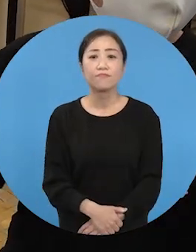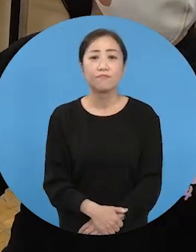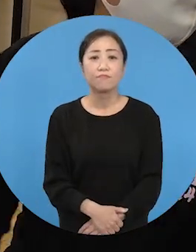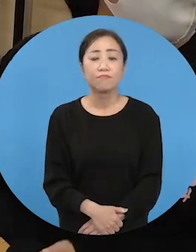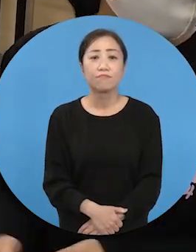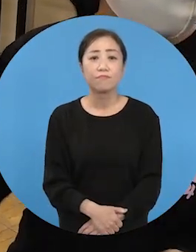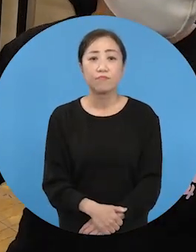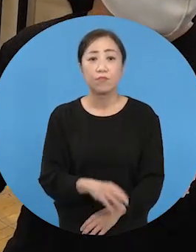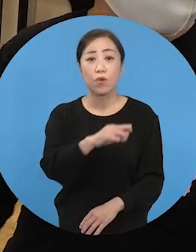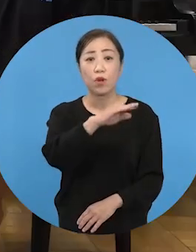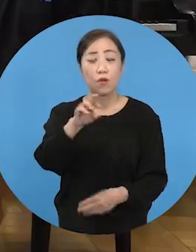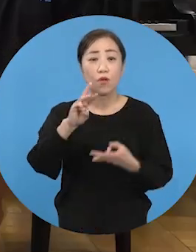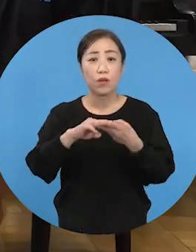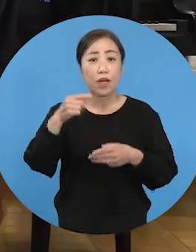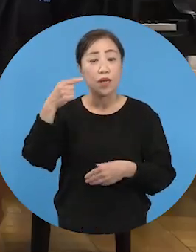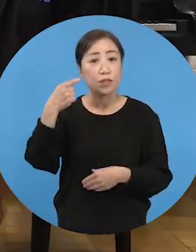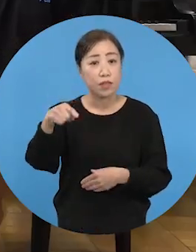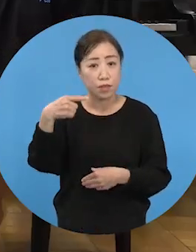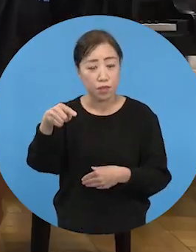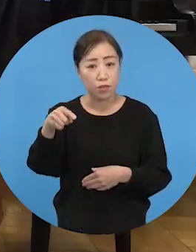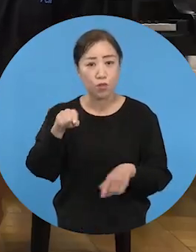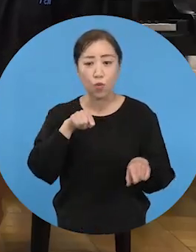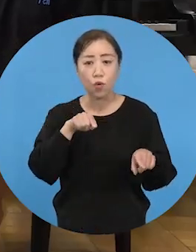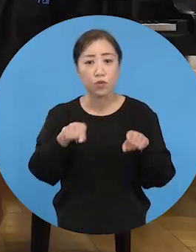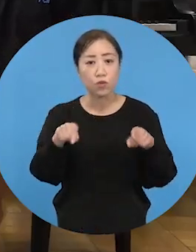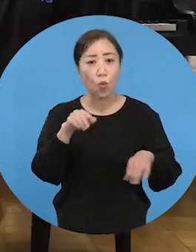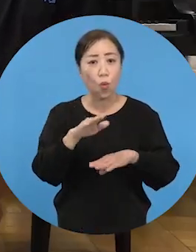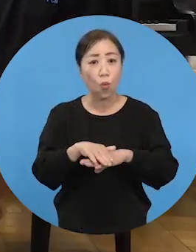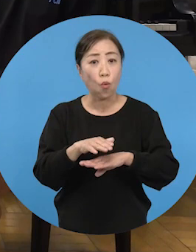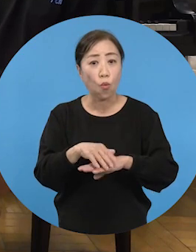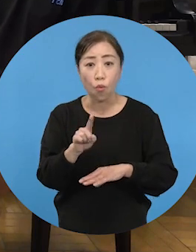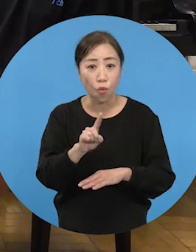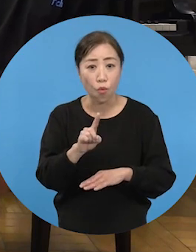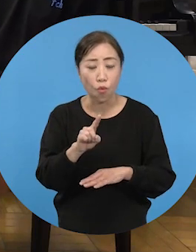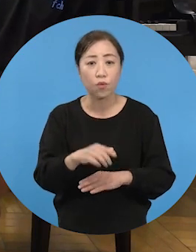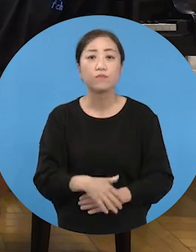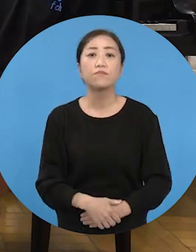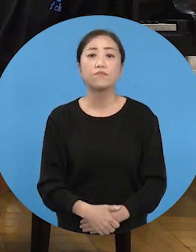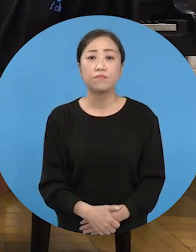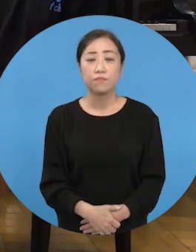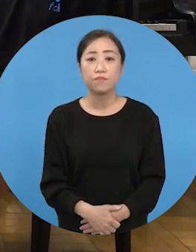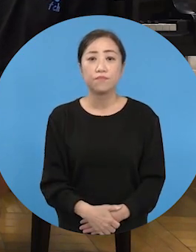顧問の横田先生は部員たちにどんな指導を行っているのでしょうか。